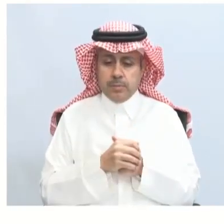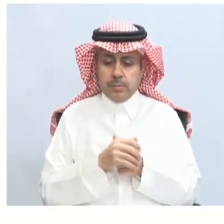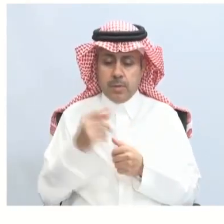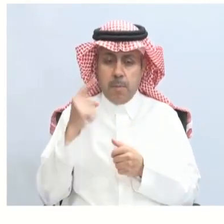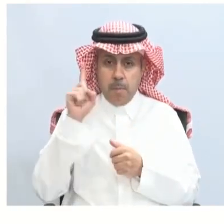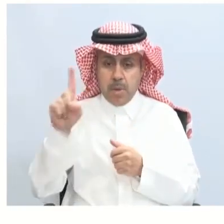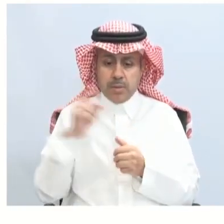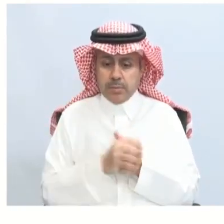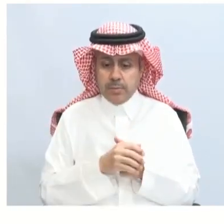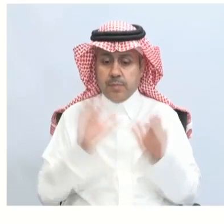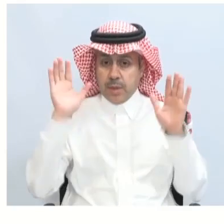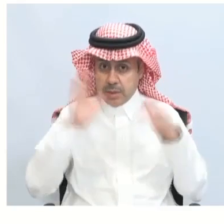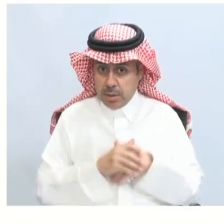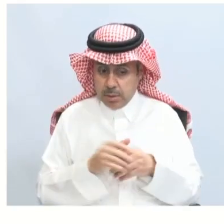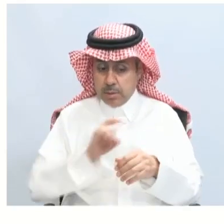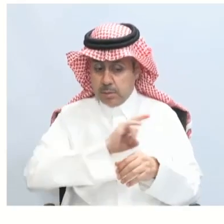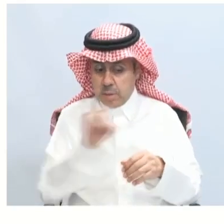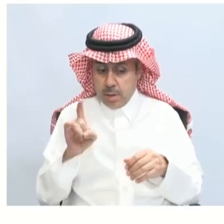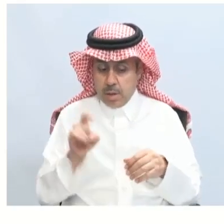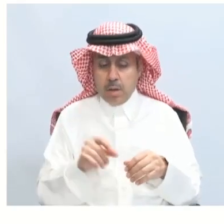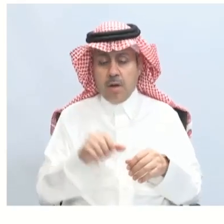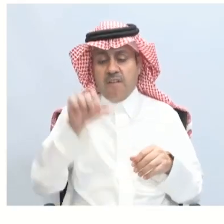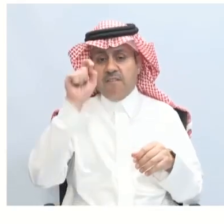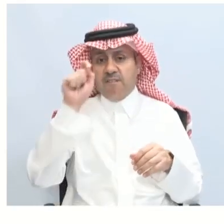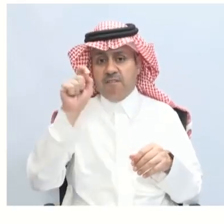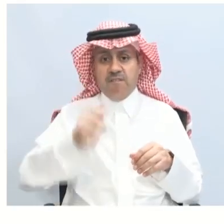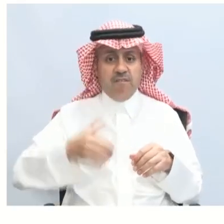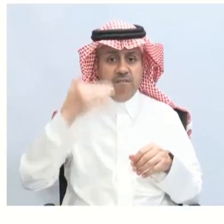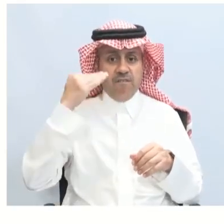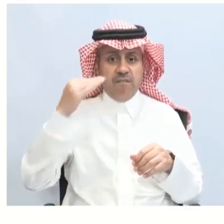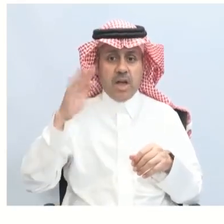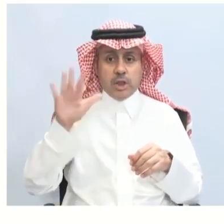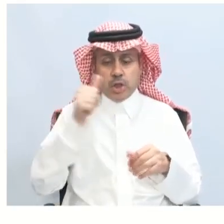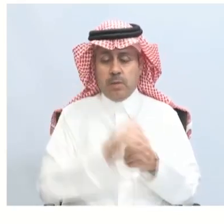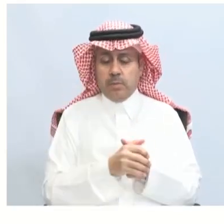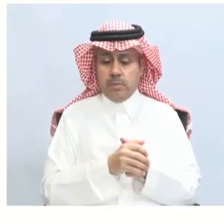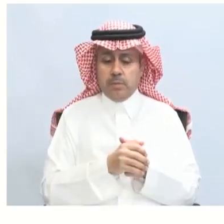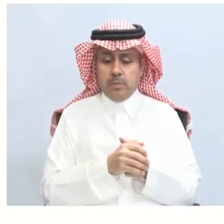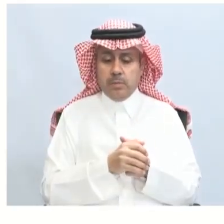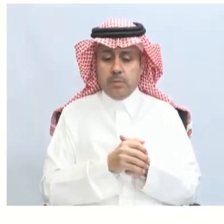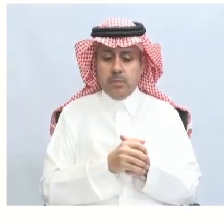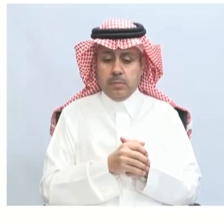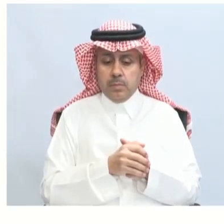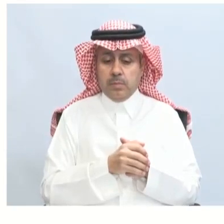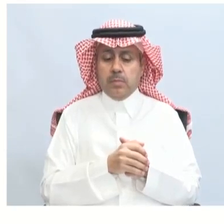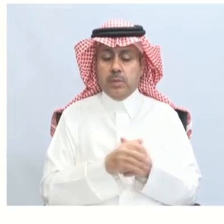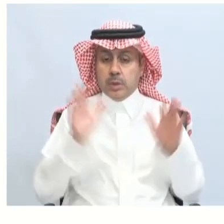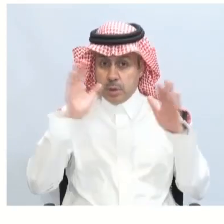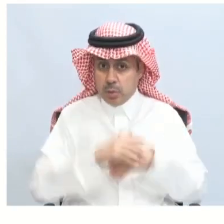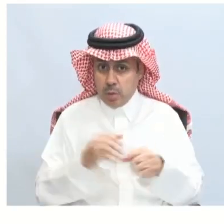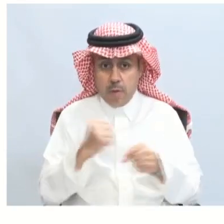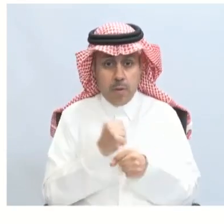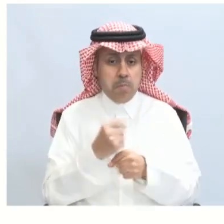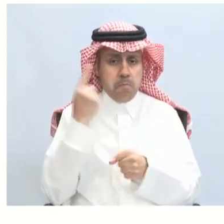الثانيه الصلاه التي تنهى صاحبها عن الفحشاء والمنكر هي الصلاه التي ما هي الخيارات الخيار الاول تؤدى